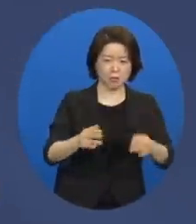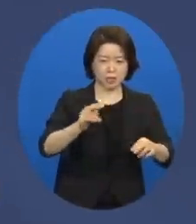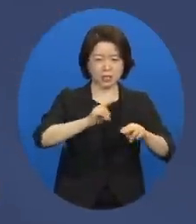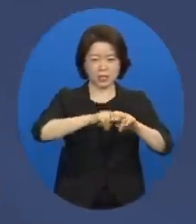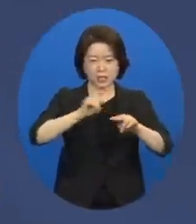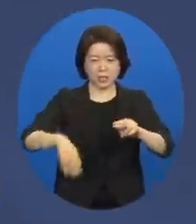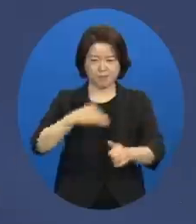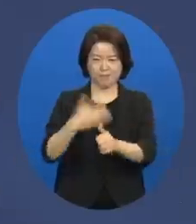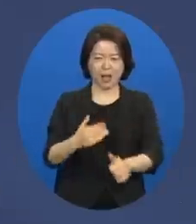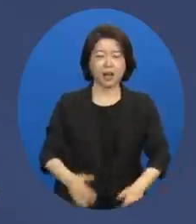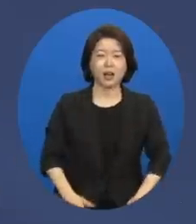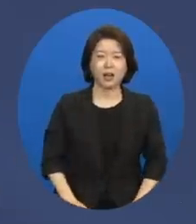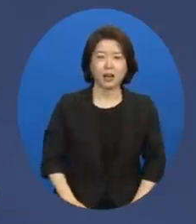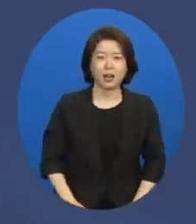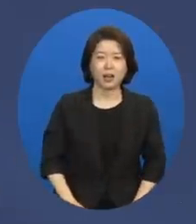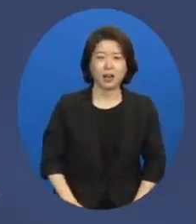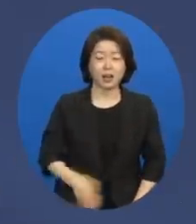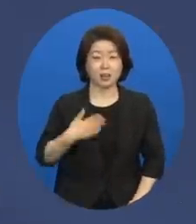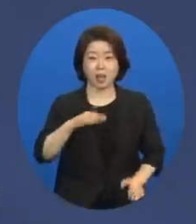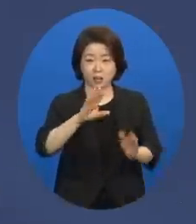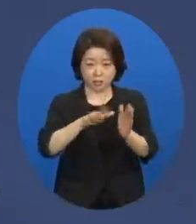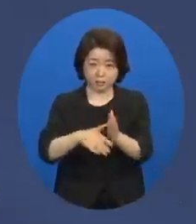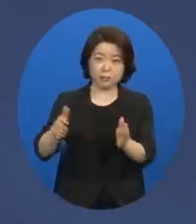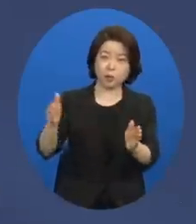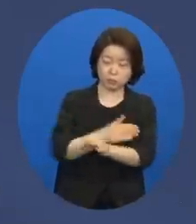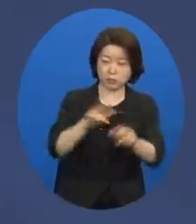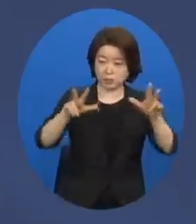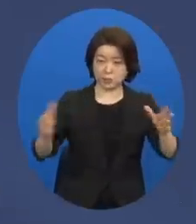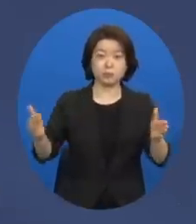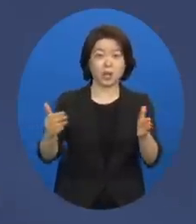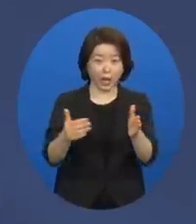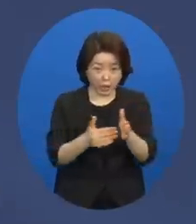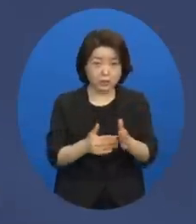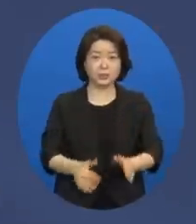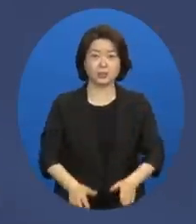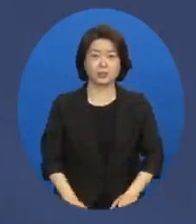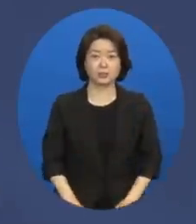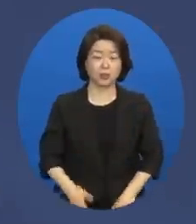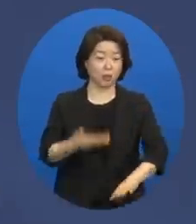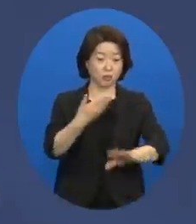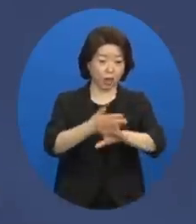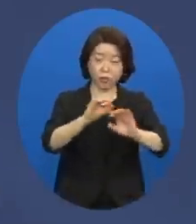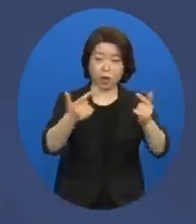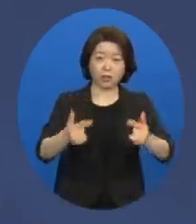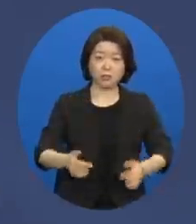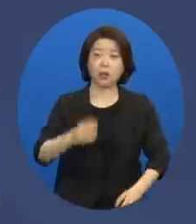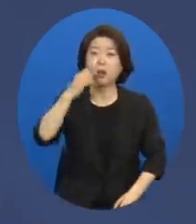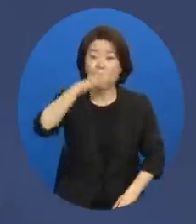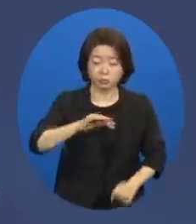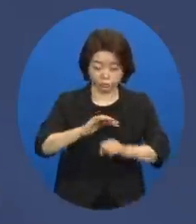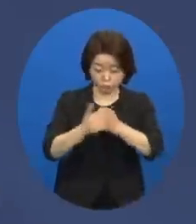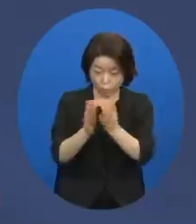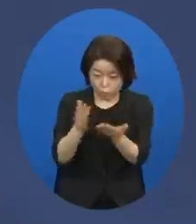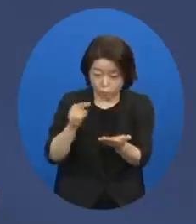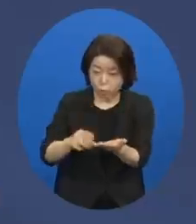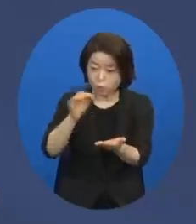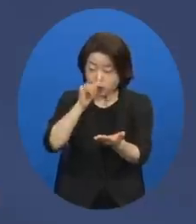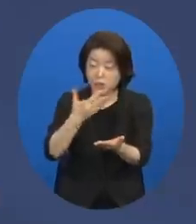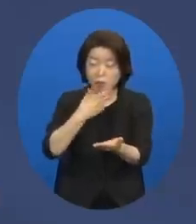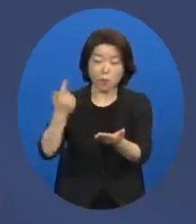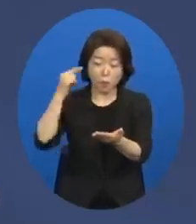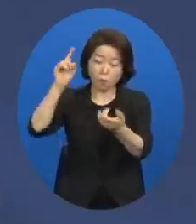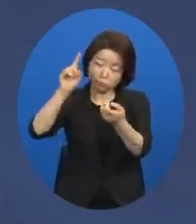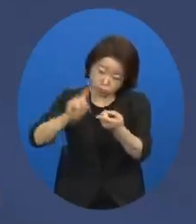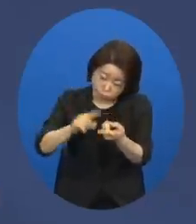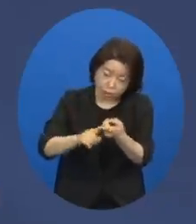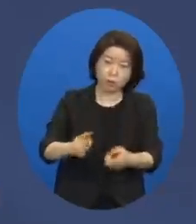잘렸어요. 난 그때로부터 지금까지 다른 것도 아니고 그냥 성경에 있는 복음을